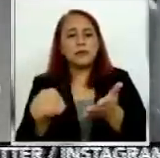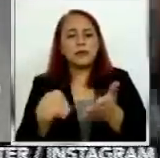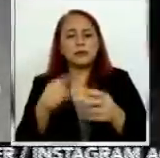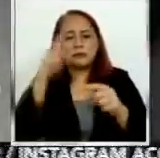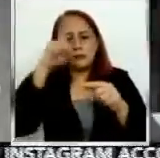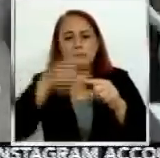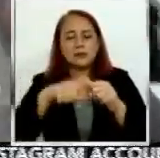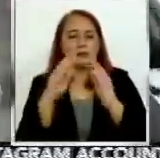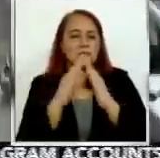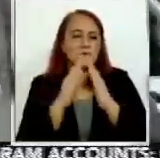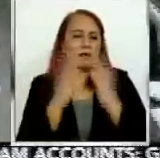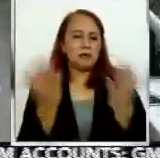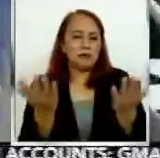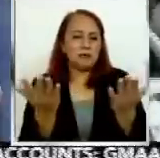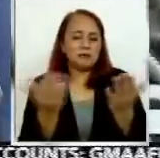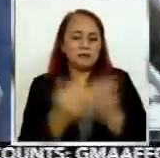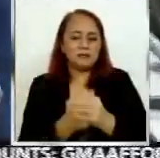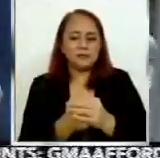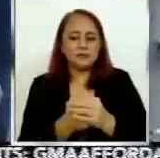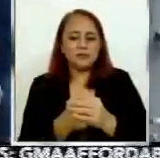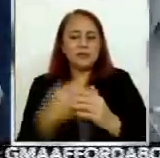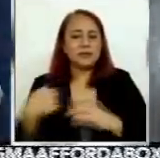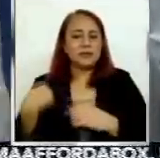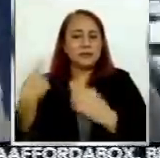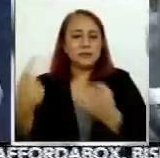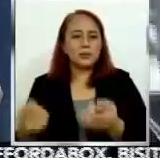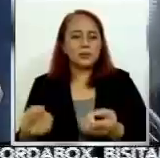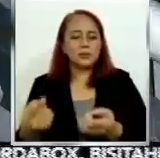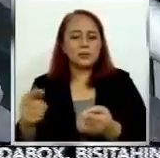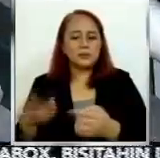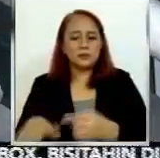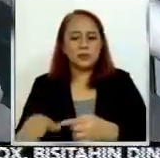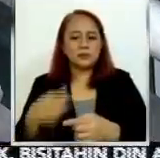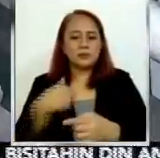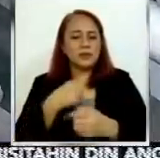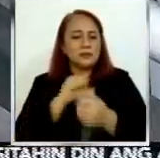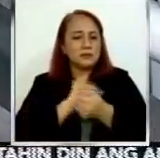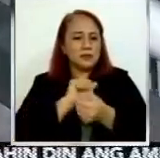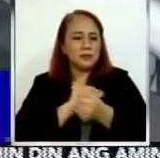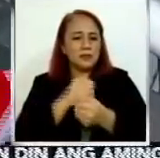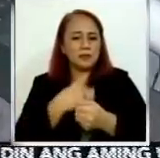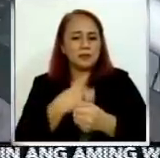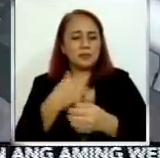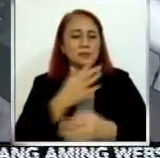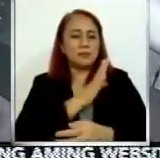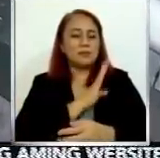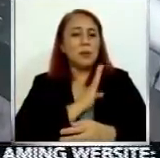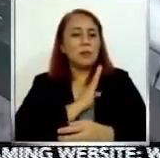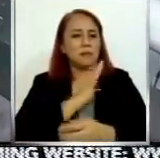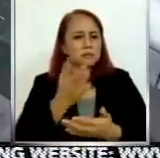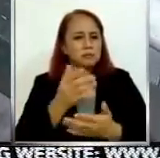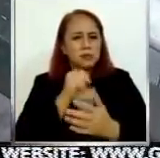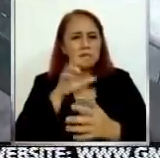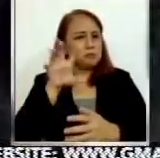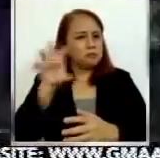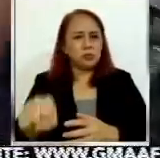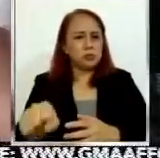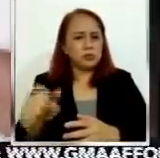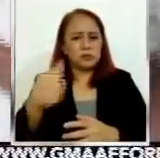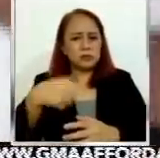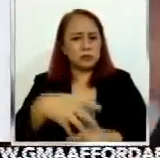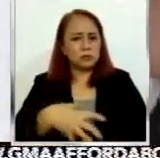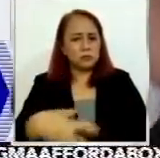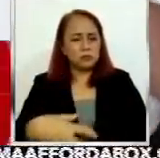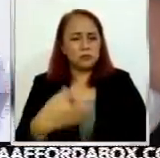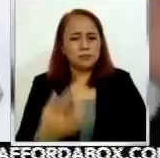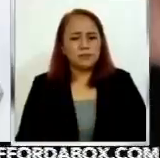bahay. Simula bata po kasi nasa akin na po to. Mabait po siya, hindi po siya nananakmal kahit buntis.